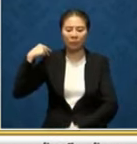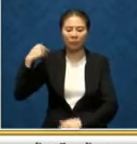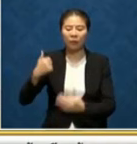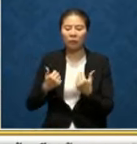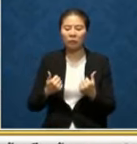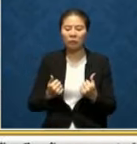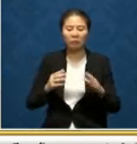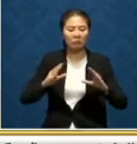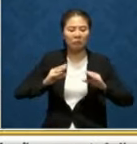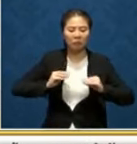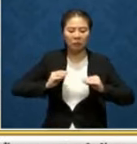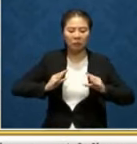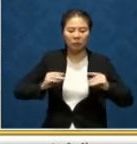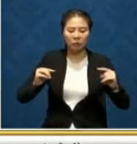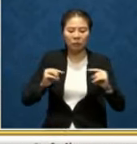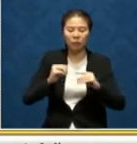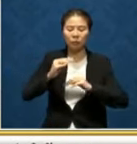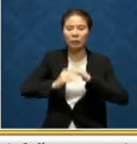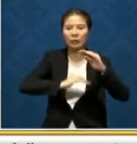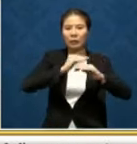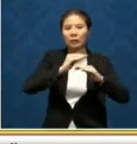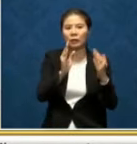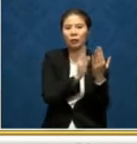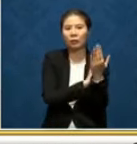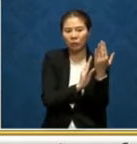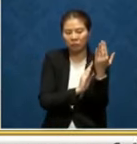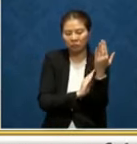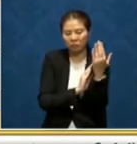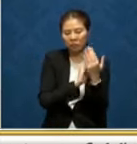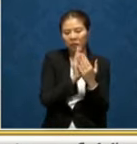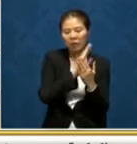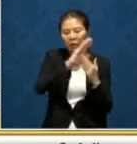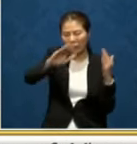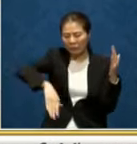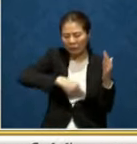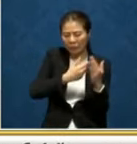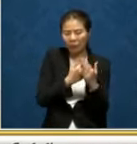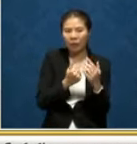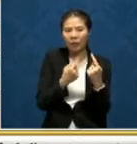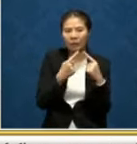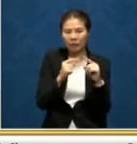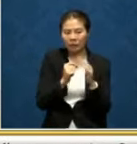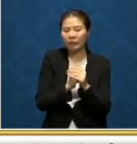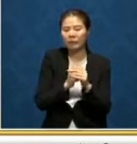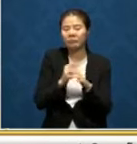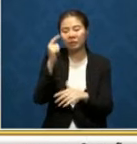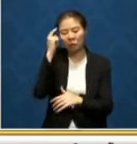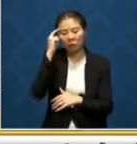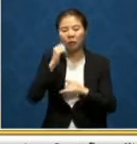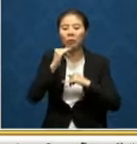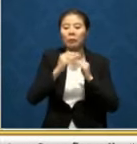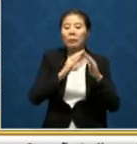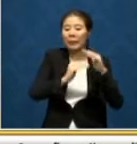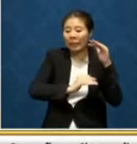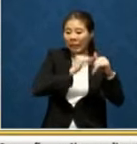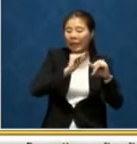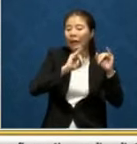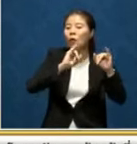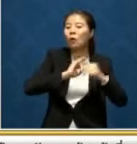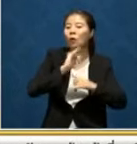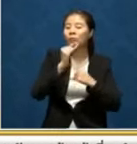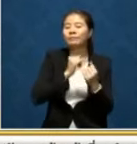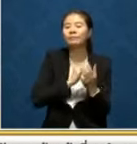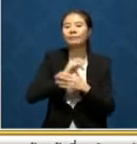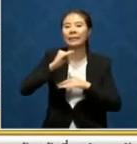ด้วยนะคะกับการพัฒนาทั้งหมดแต่ฉันดิฉันก็ต้องบอกว่าดิฉันเห็นด้วยกับความเจริญและเห็นด้วยกับการพัฒนาใน